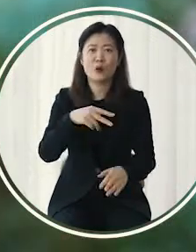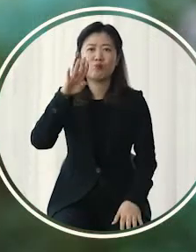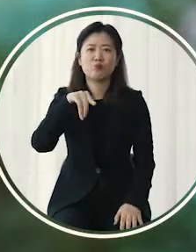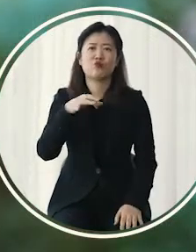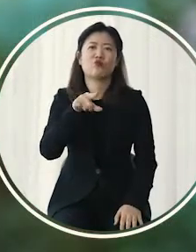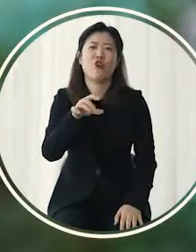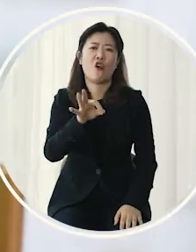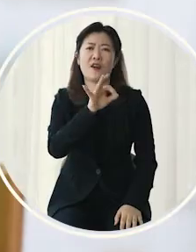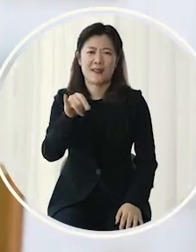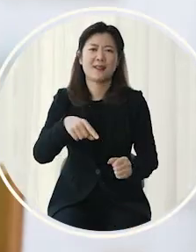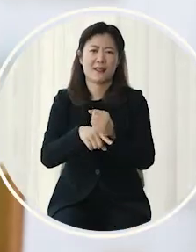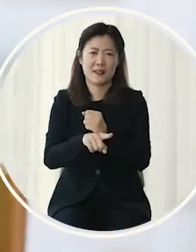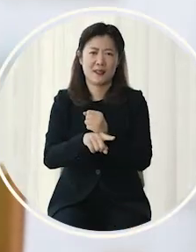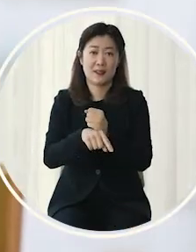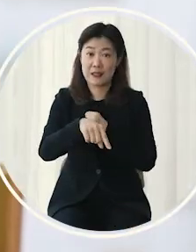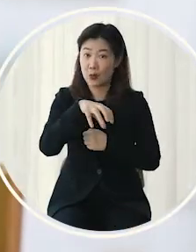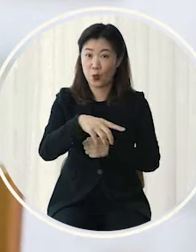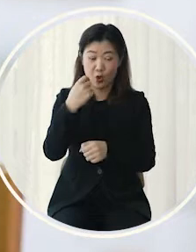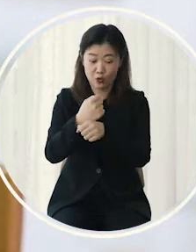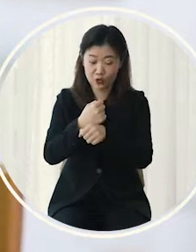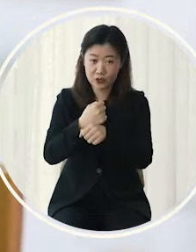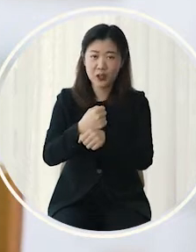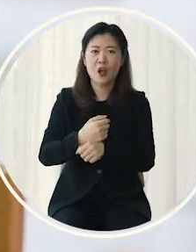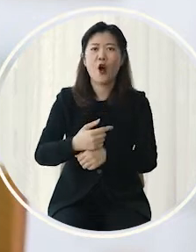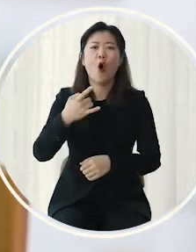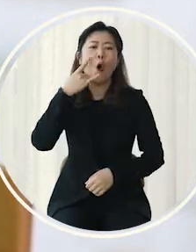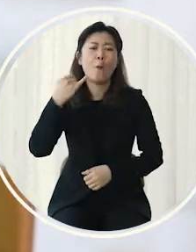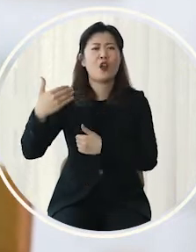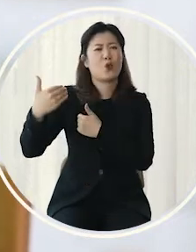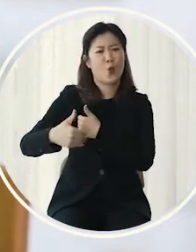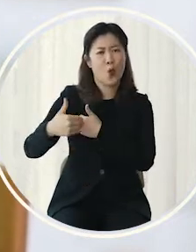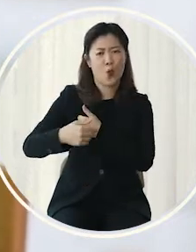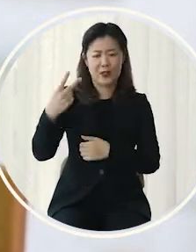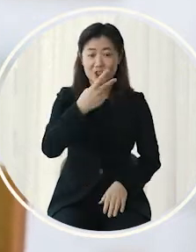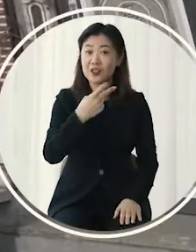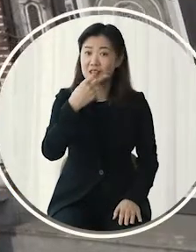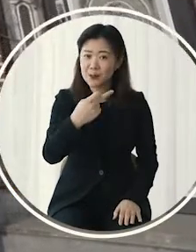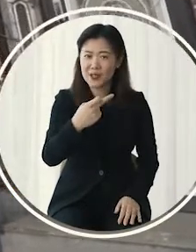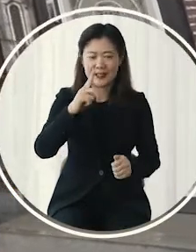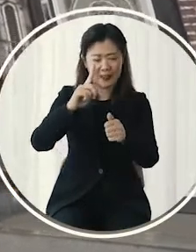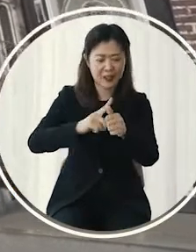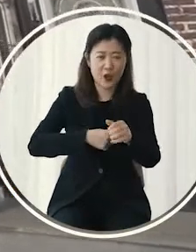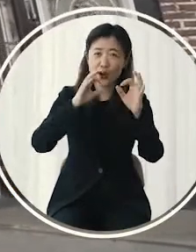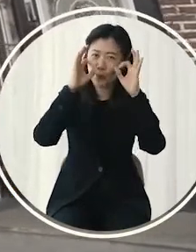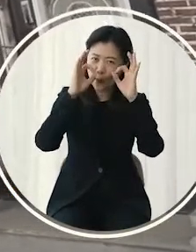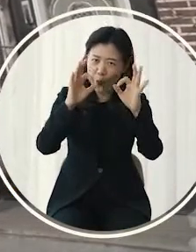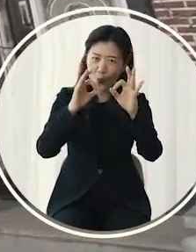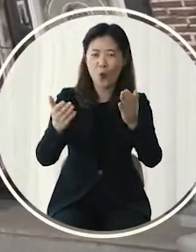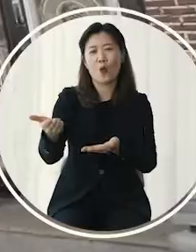수리부엉이를 뜻해요. 꾸룩새 연구소는 어머님의 권유로 2012년도에 자연을